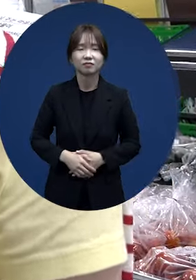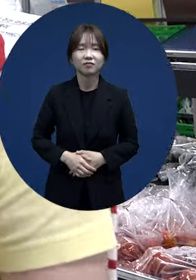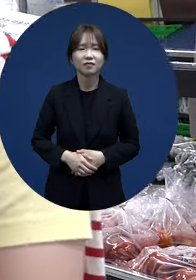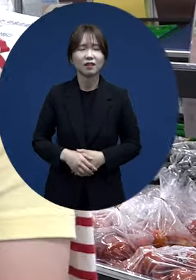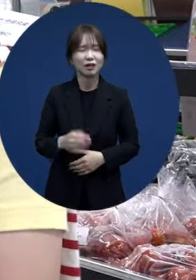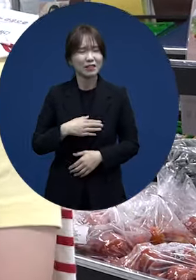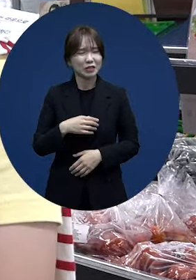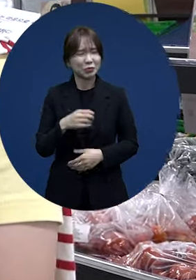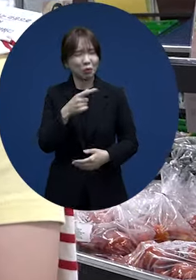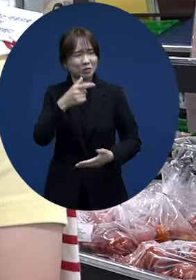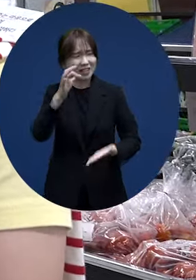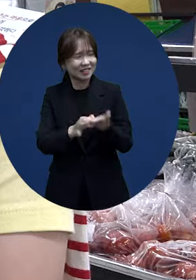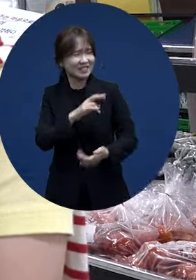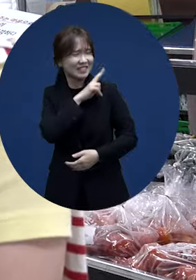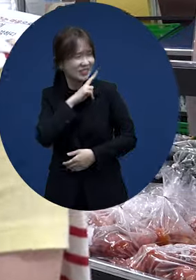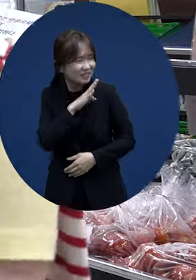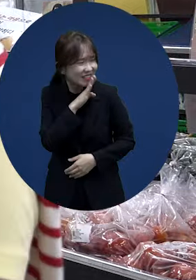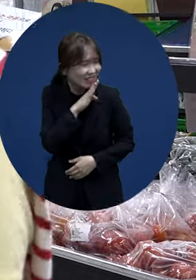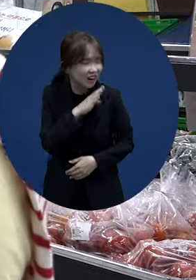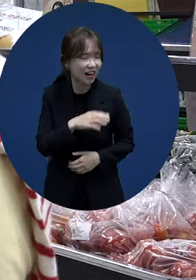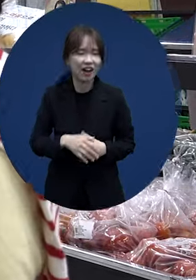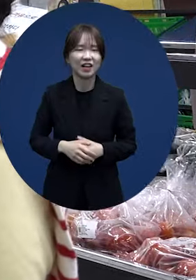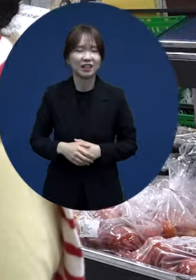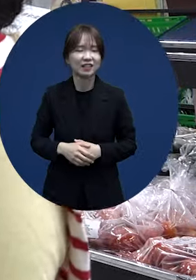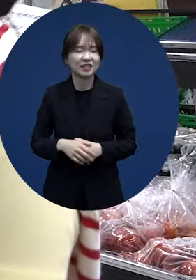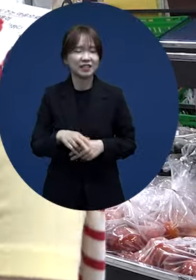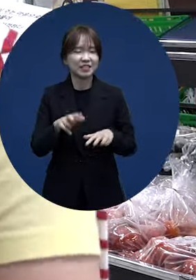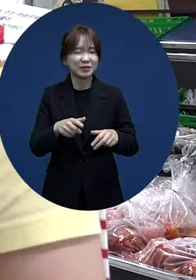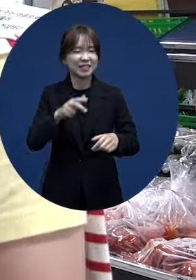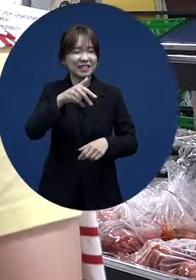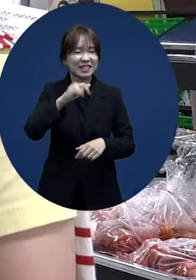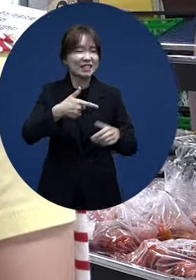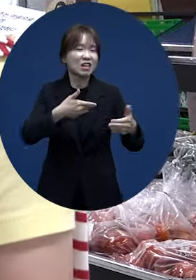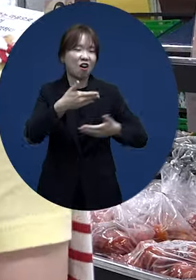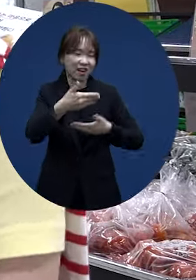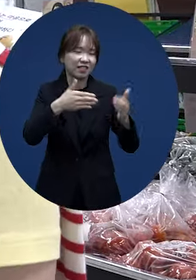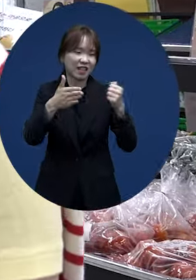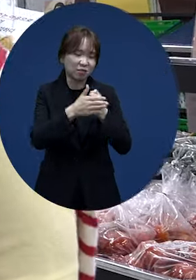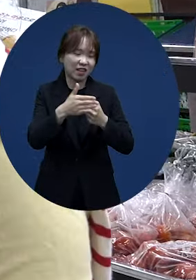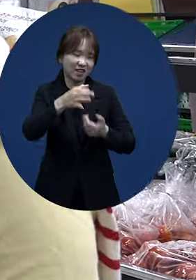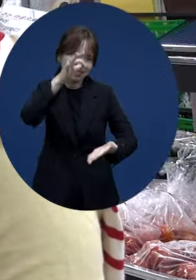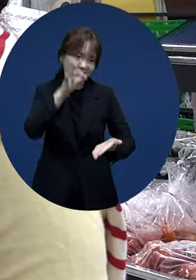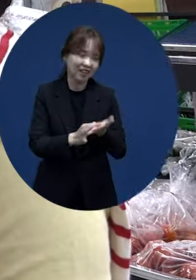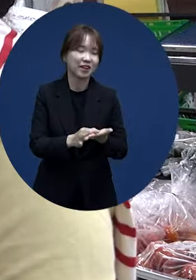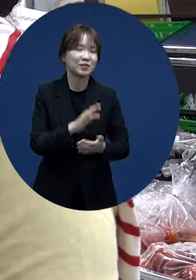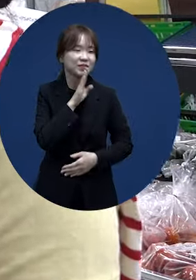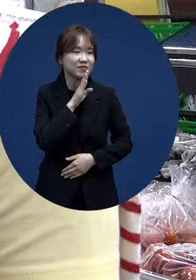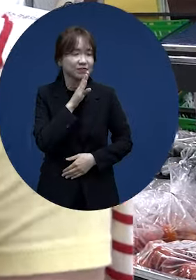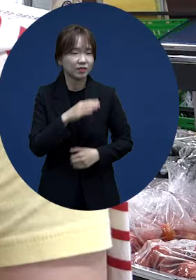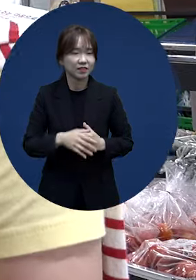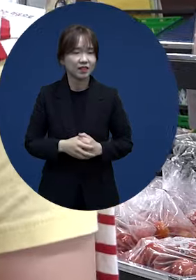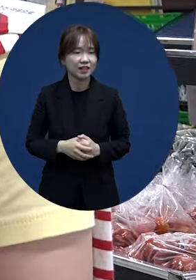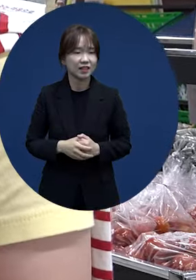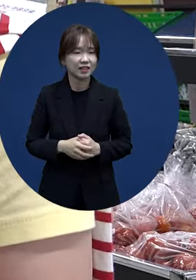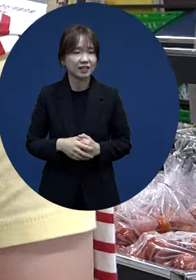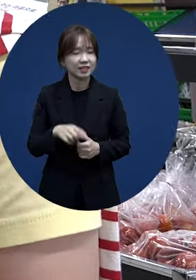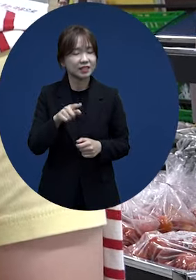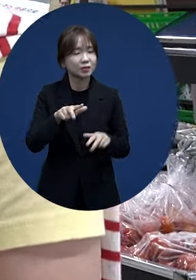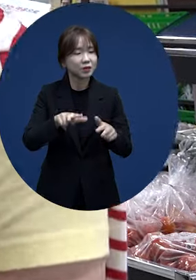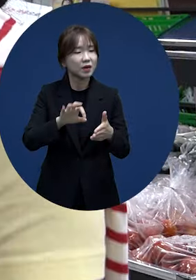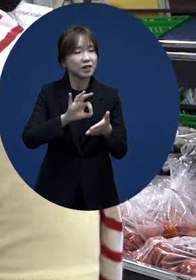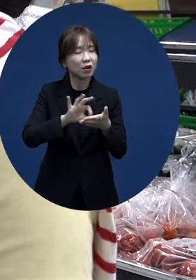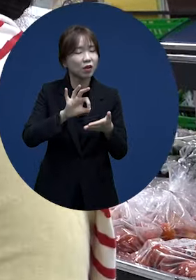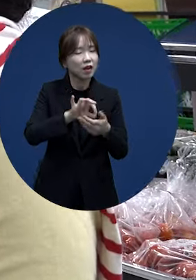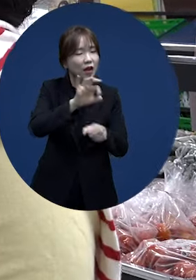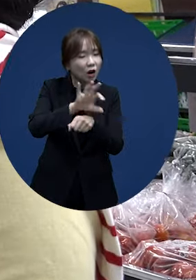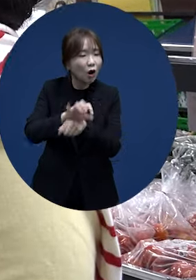이게 무슨 일이냐면 약간 의심을 하고 계시더라고요. 네, 그렇죠, 그렇죠. 네, 근데 여기는 아무래도 직거래 판매장이다 보니까 가격이 참 저렴하게 나왔는데